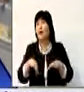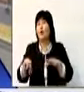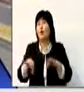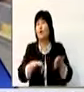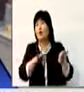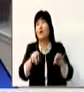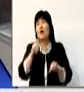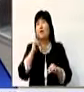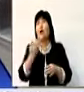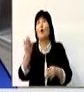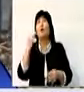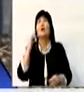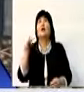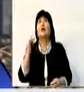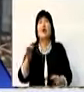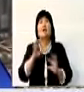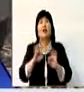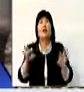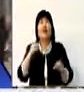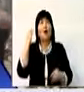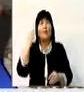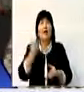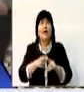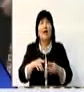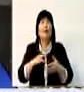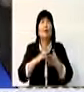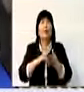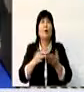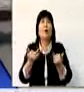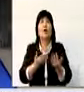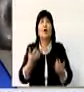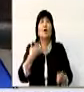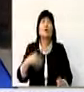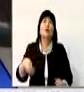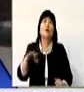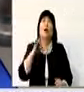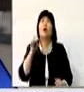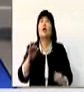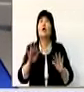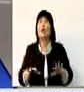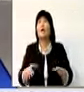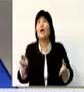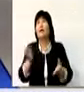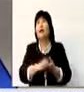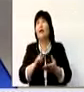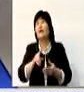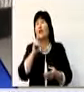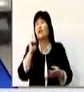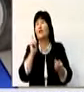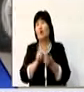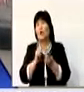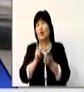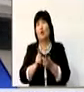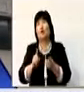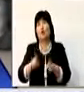жас буынға өткен тарихымызды танытуды мақсат еткен. Сапар барысында қонақтар Сыр өңіріндегі тарихи орындармен танысып, жастармен кездесуді